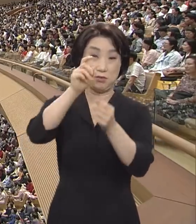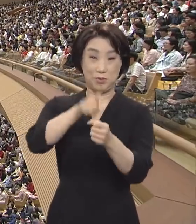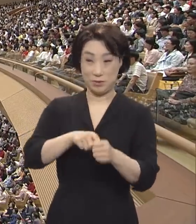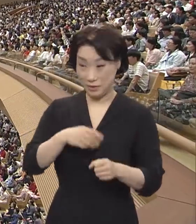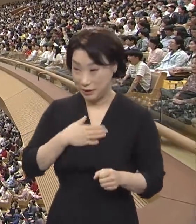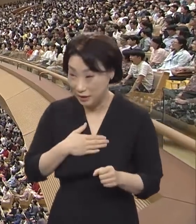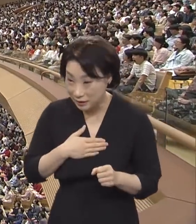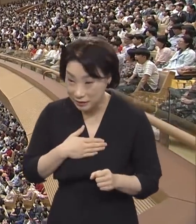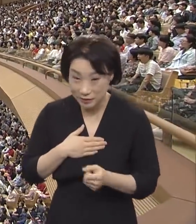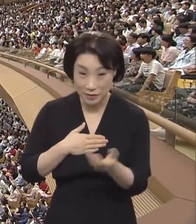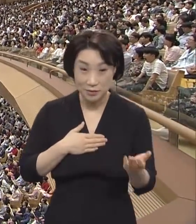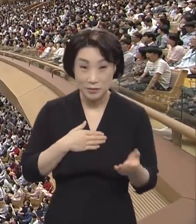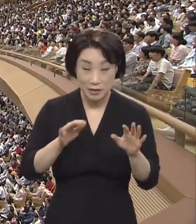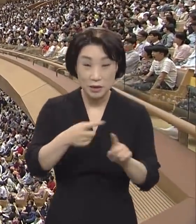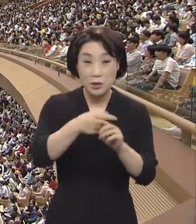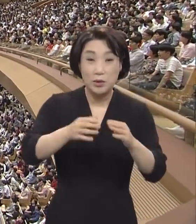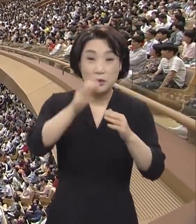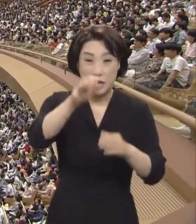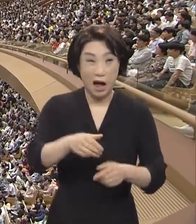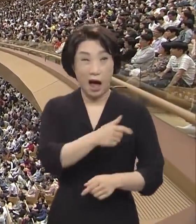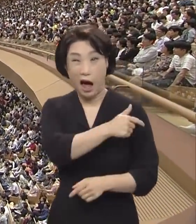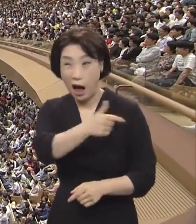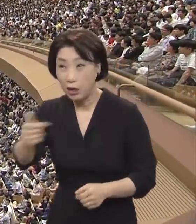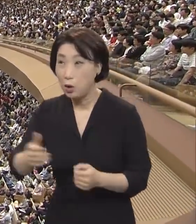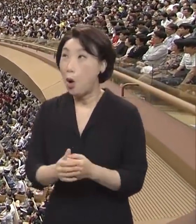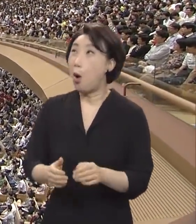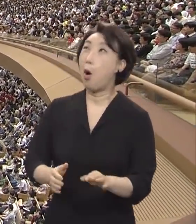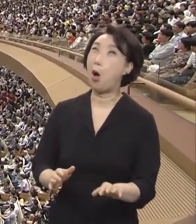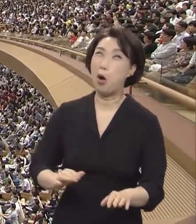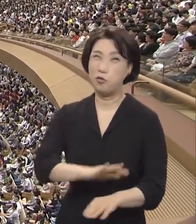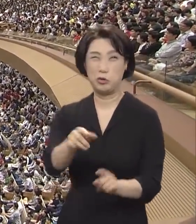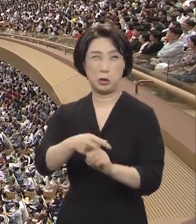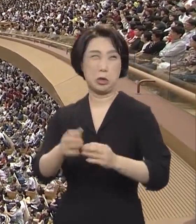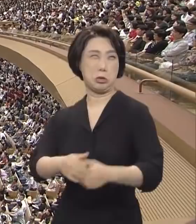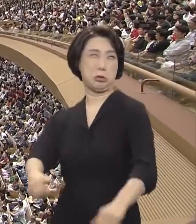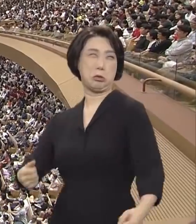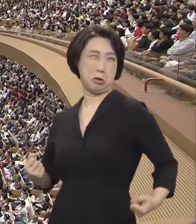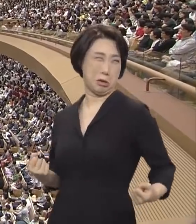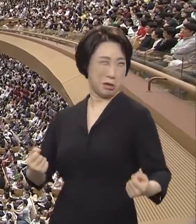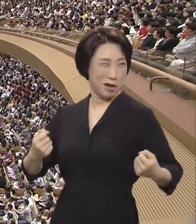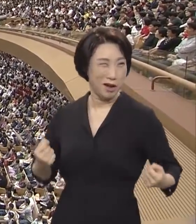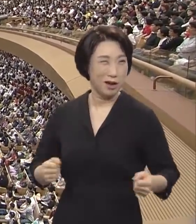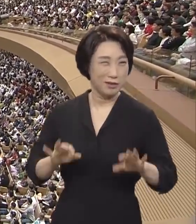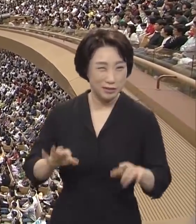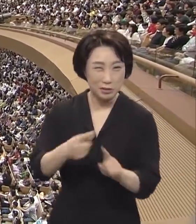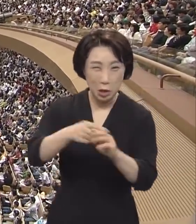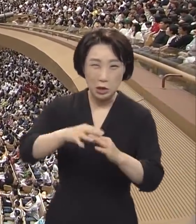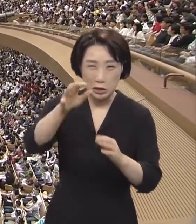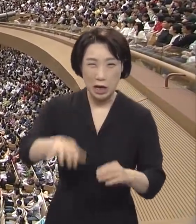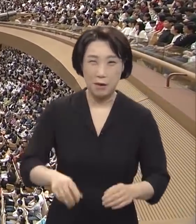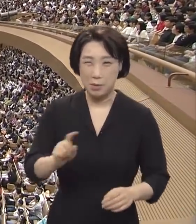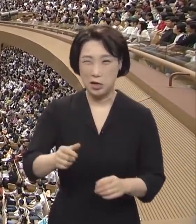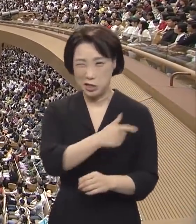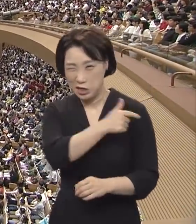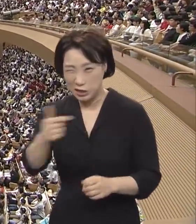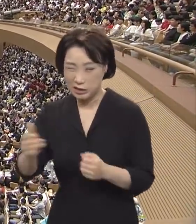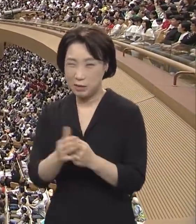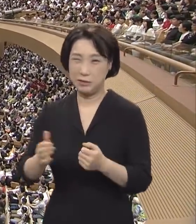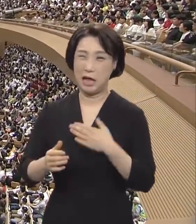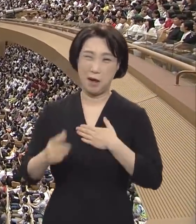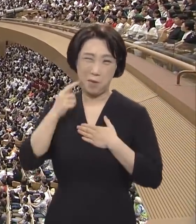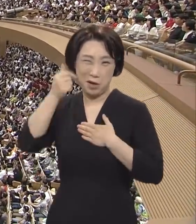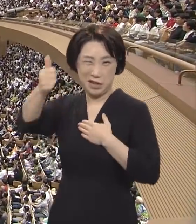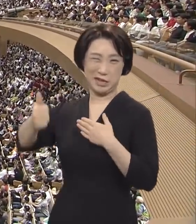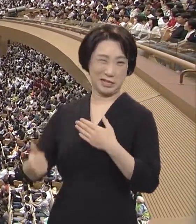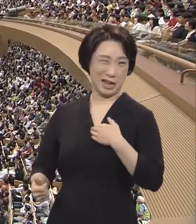자 교회가 크니까 아 우리 교회는 이 정도 커 내가 이 교회가 이만큼 크니 큰 교회 내가